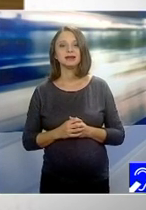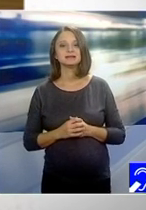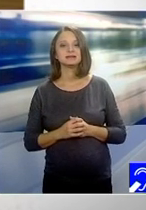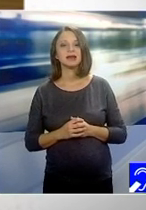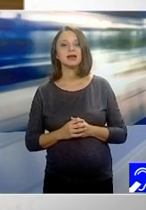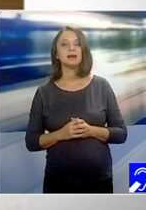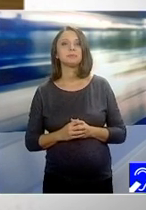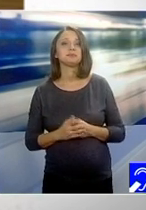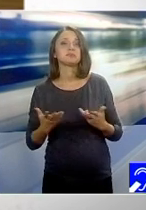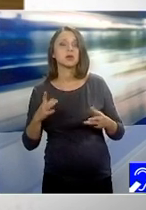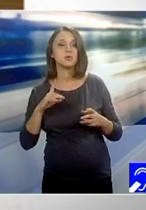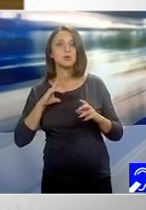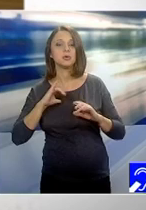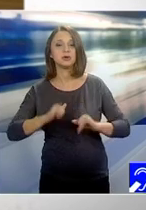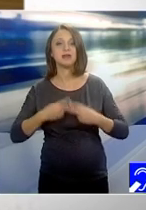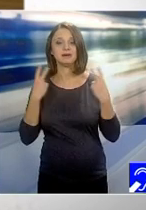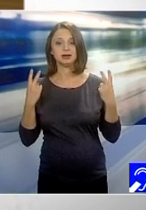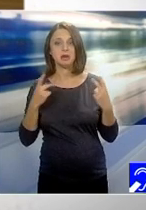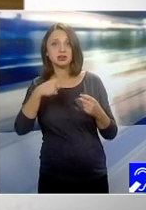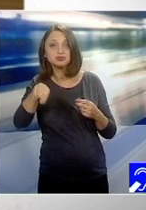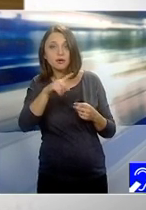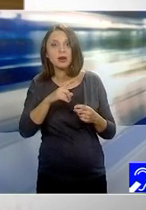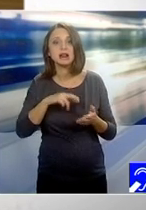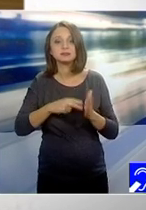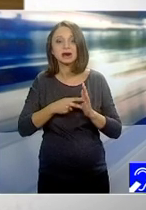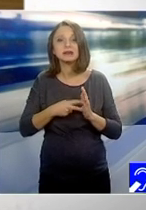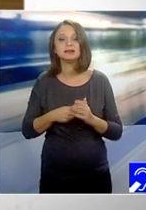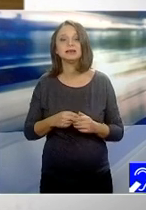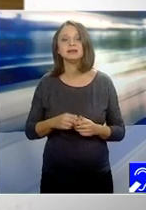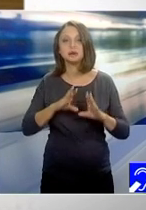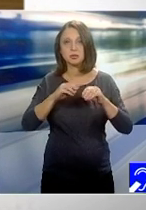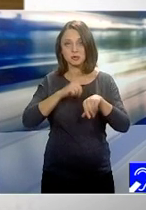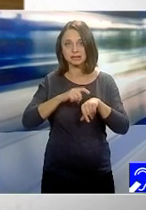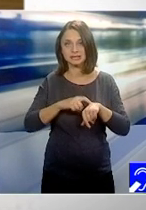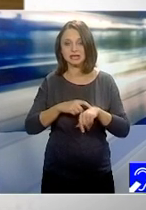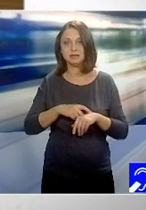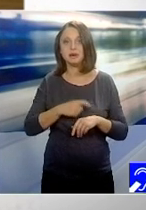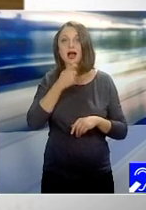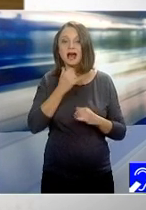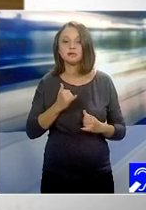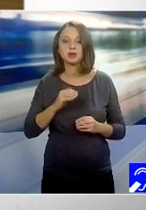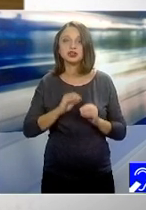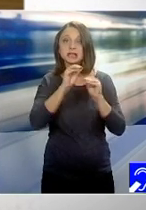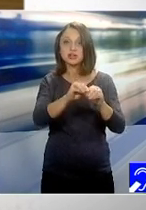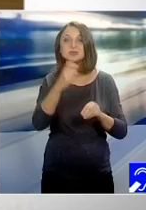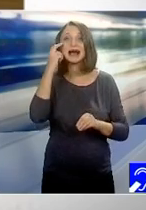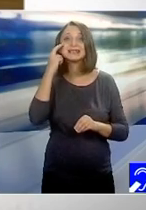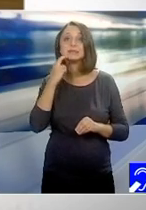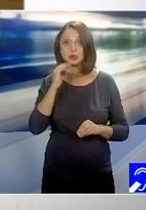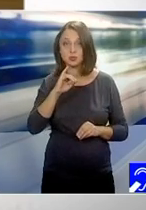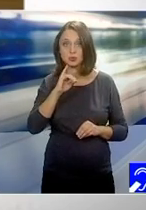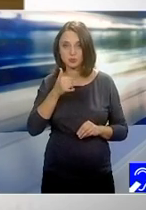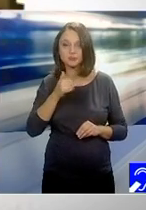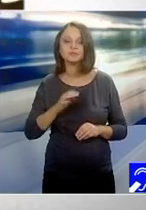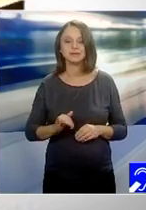pregătit îndelung, care ajunge să fie unul itinerant, din fericire. Anul acesta a ajuns și la Sibiu. Anul acesta